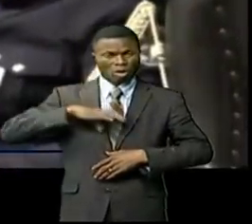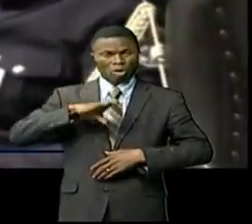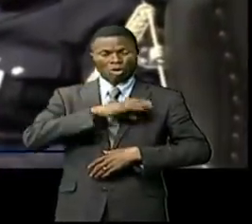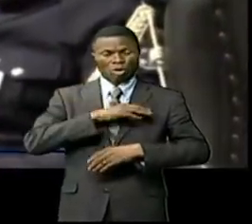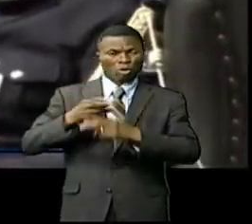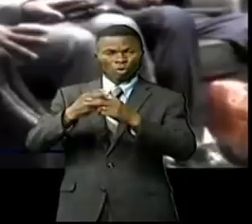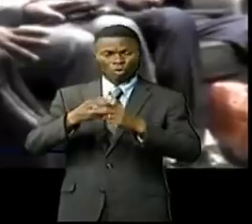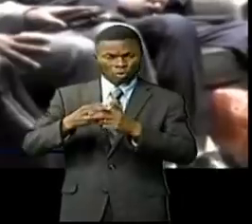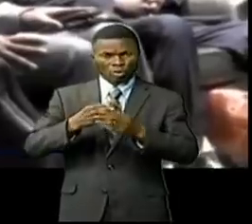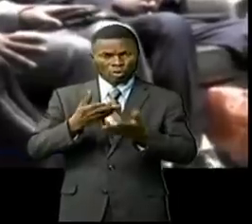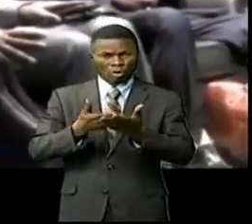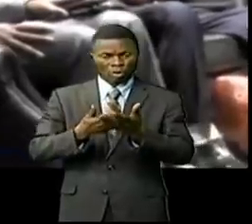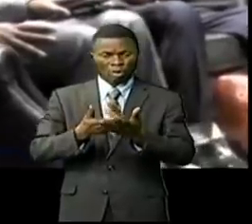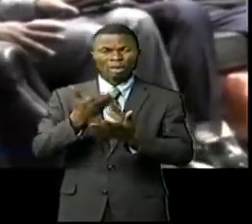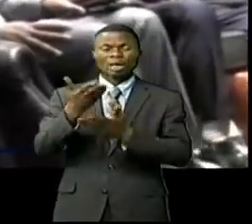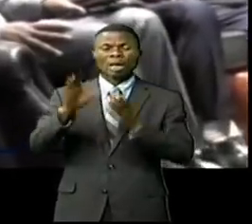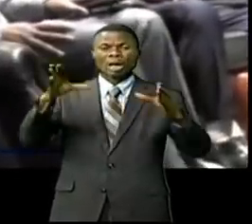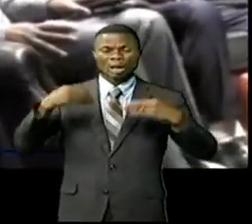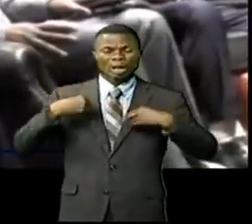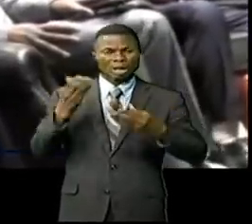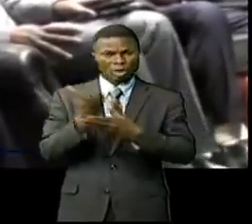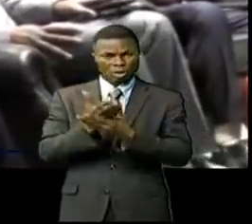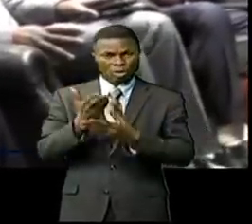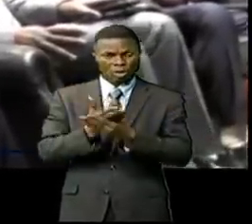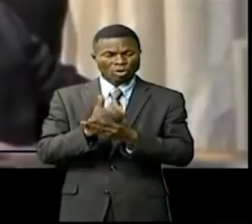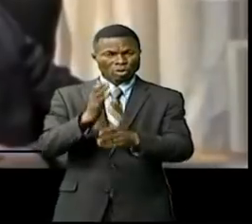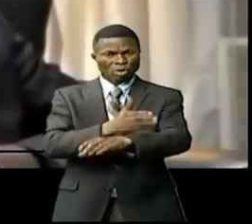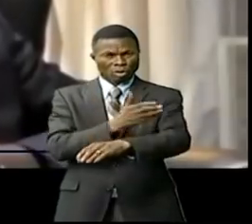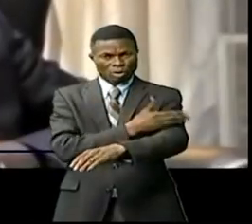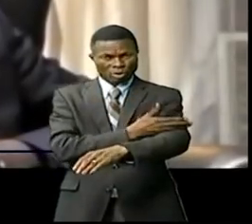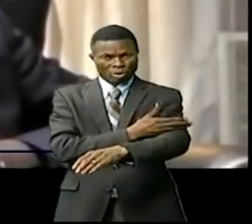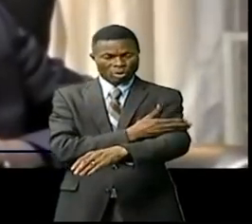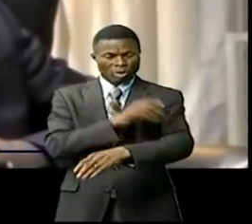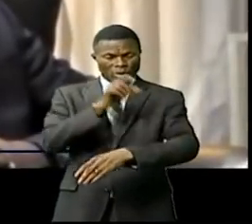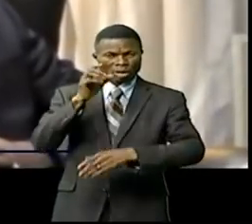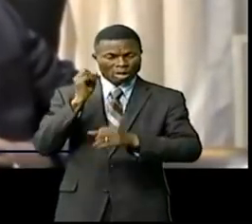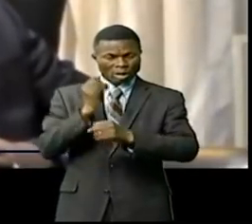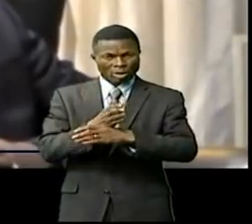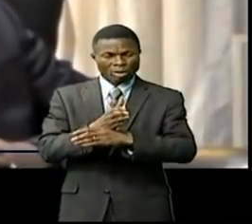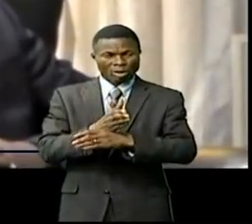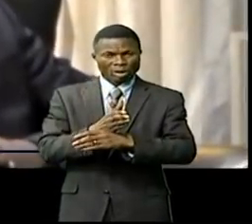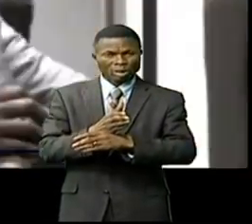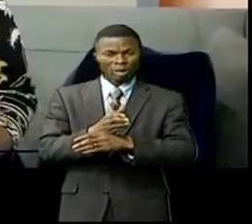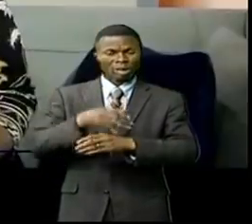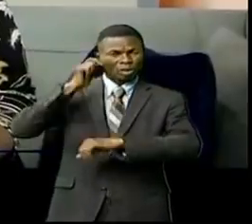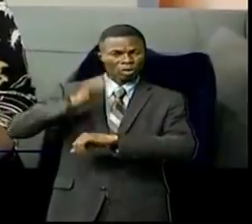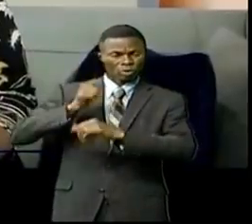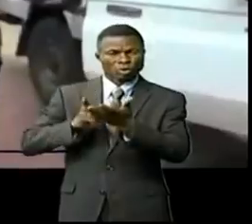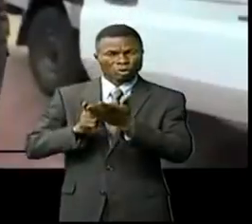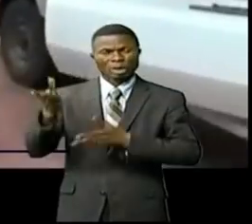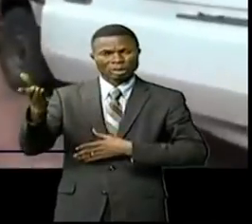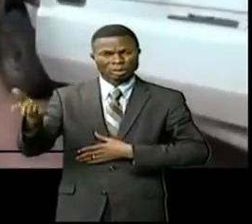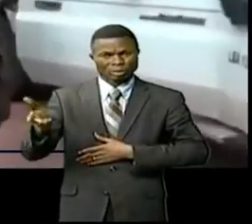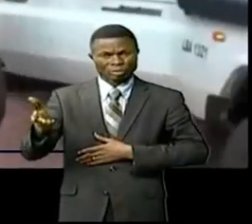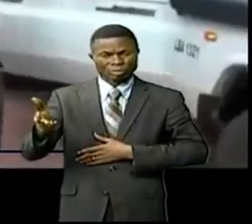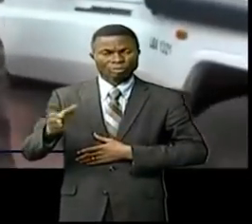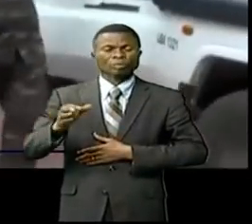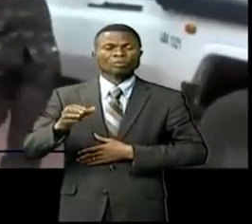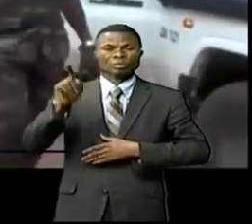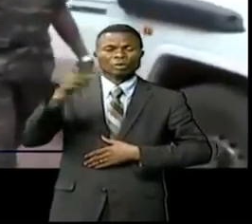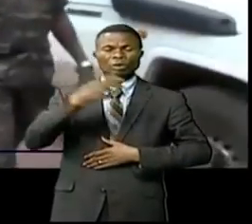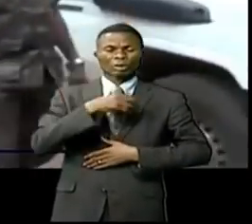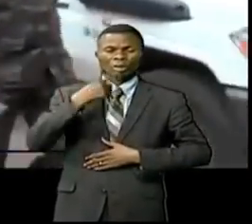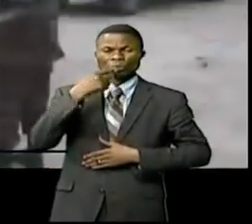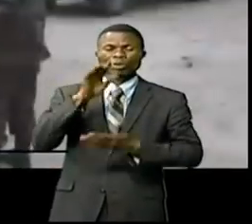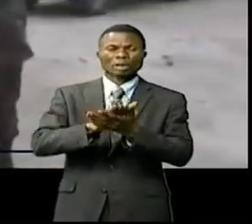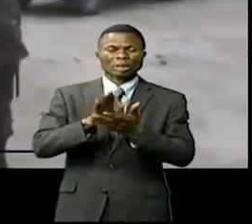sécurité. Elle a affirmé que le dossier évolue comme il se doit du côté de la justice. La suite. Masuka Saini a félicité